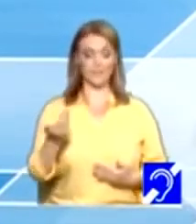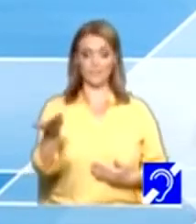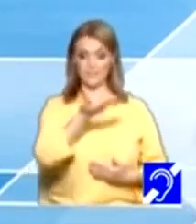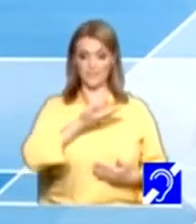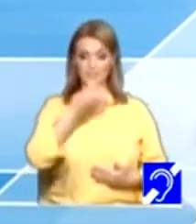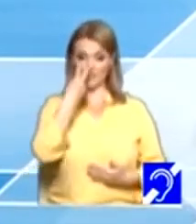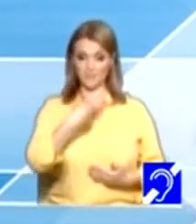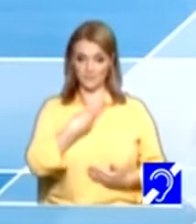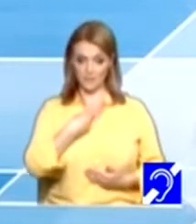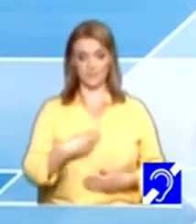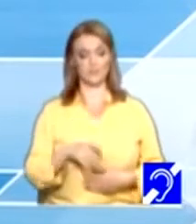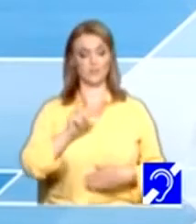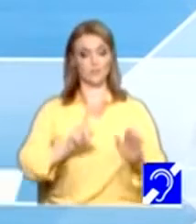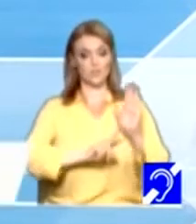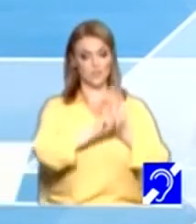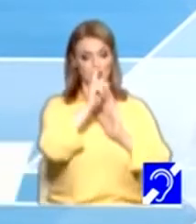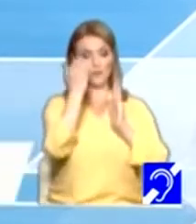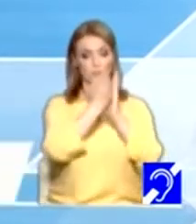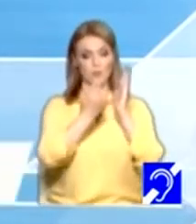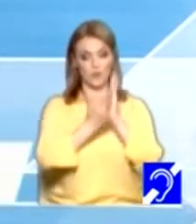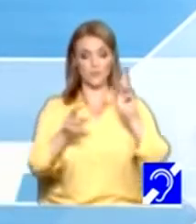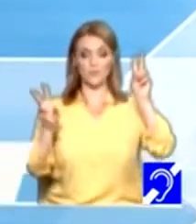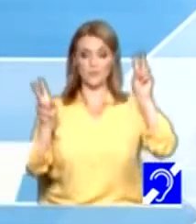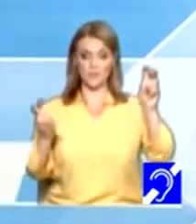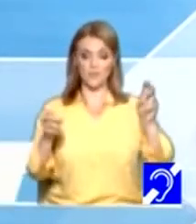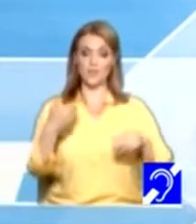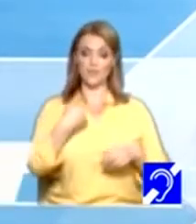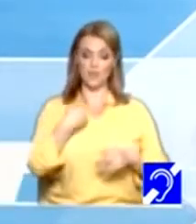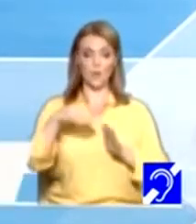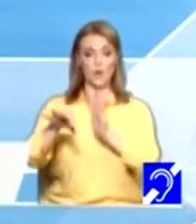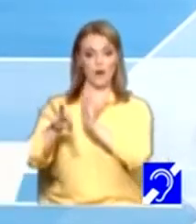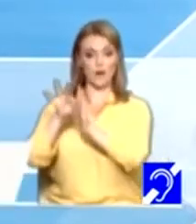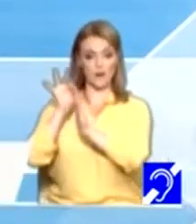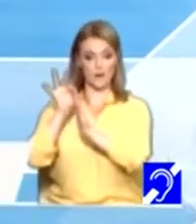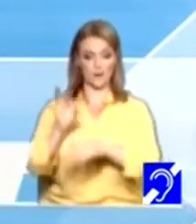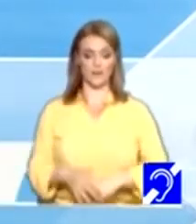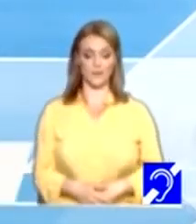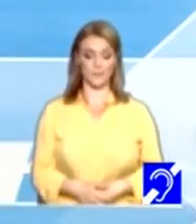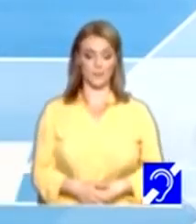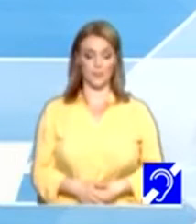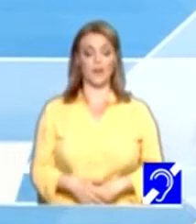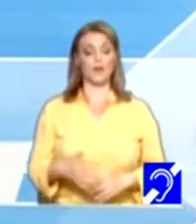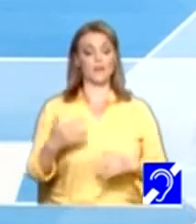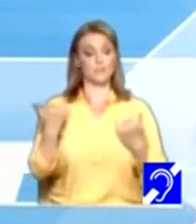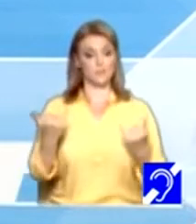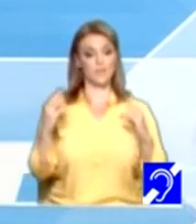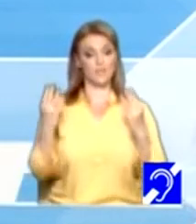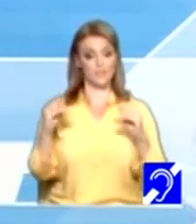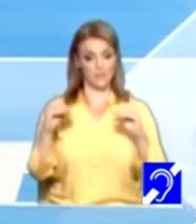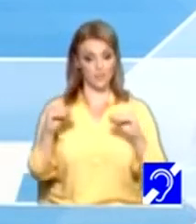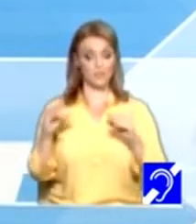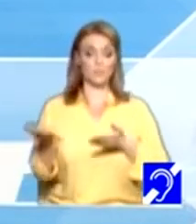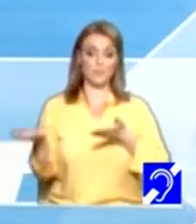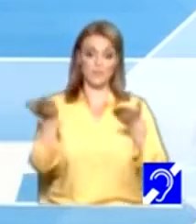pe candidații care vă vor cere votul pe 11 iulie. În această seară, din nou, trei competitori vor